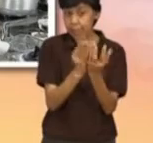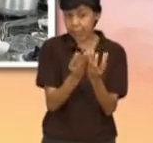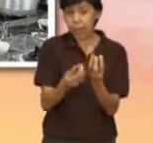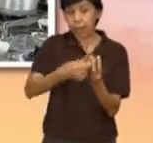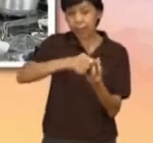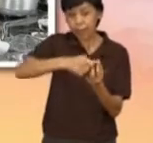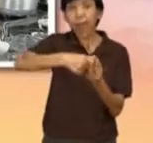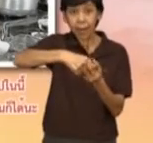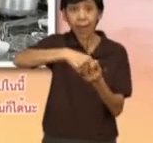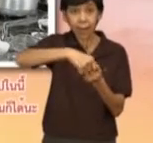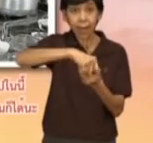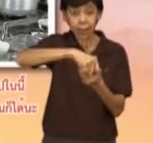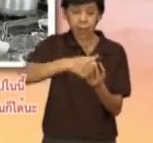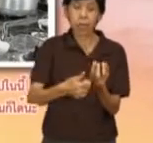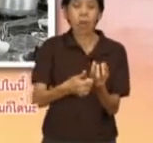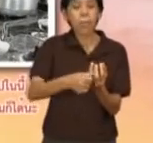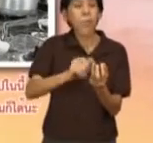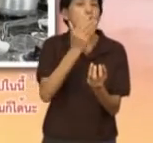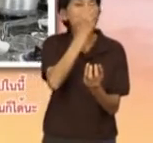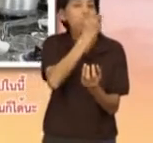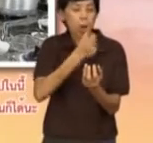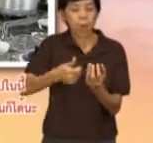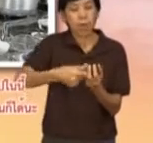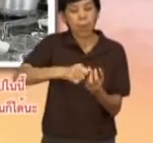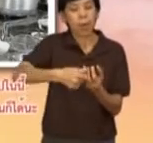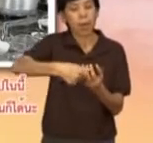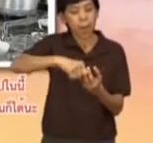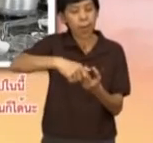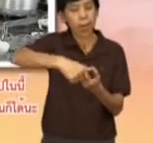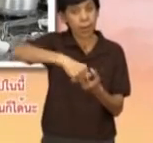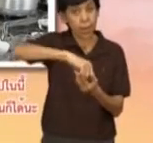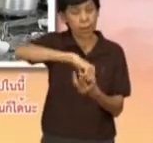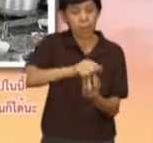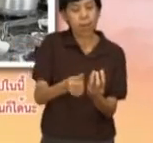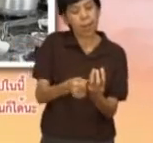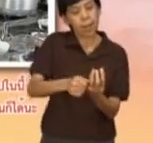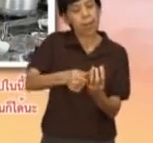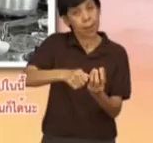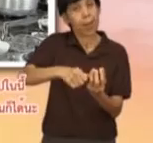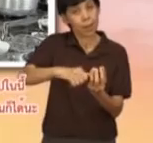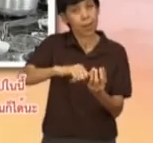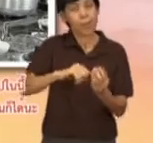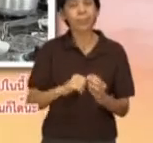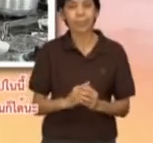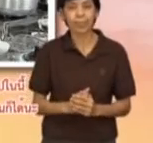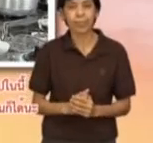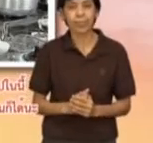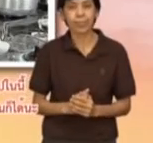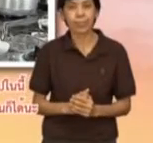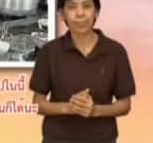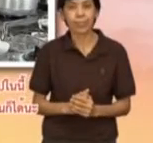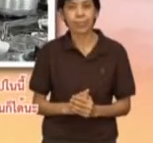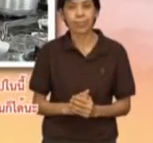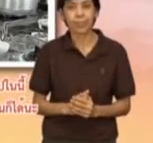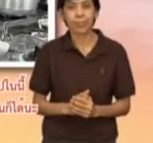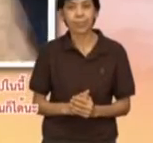ก้านออกนี่เราจะพับให้สวยก็หยิบ อ๋อพับ ออกมาหยิบออกมาแล้วก็จับใส่เข้า